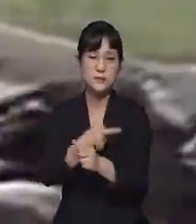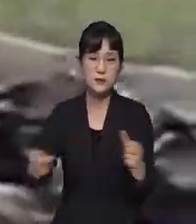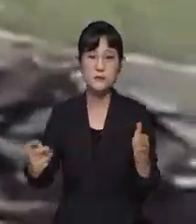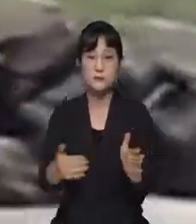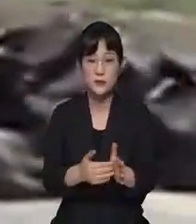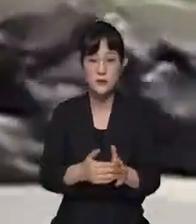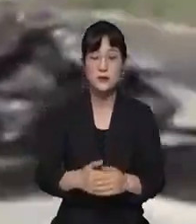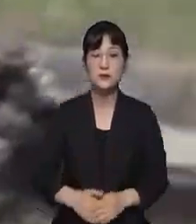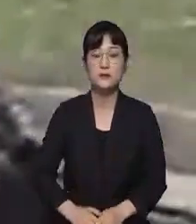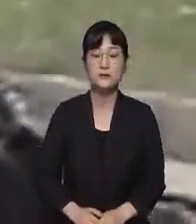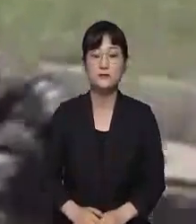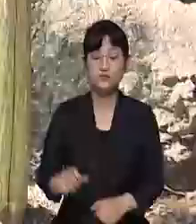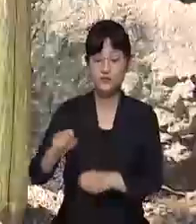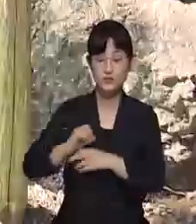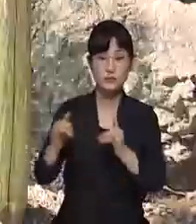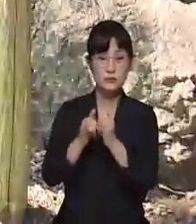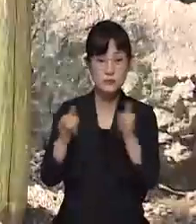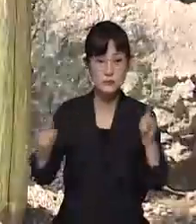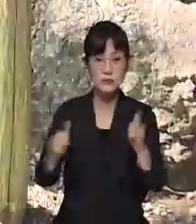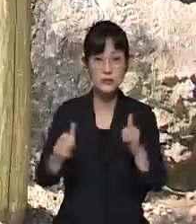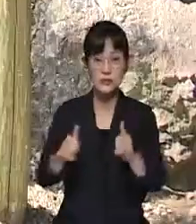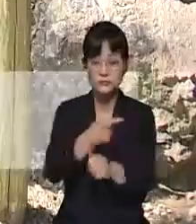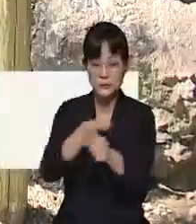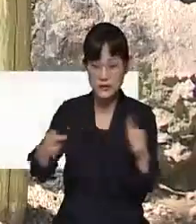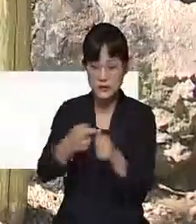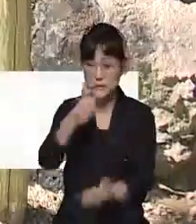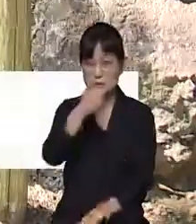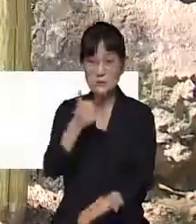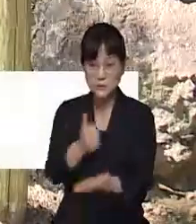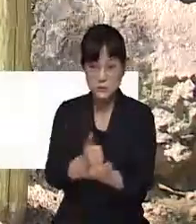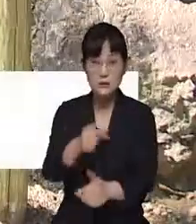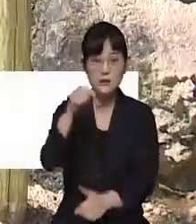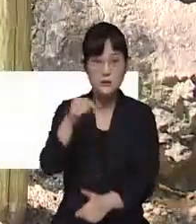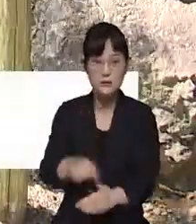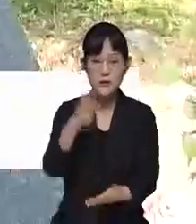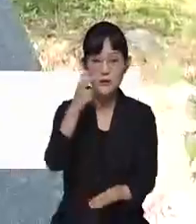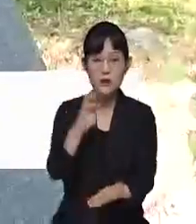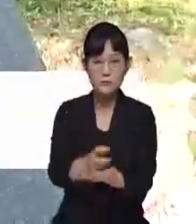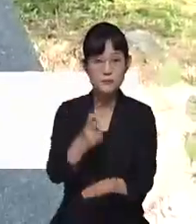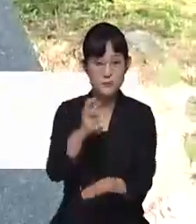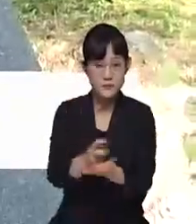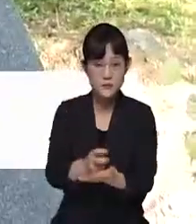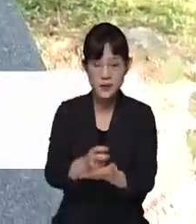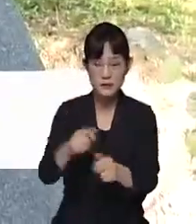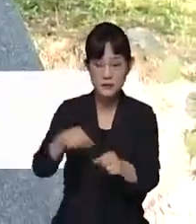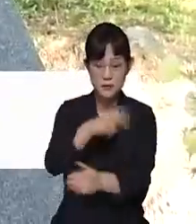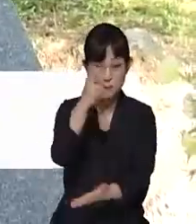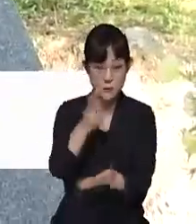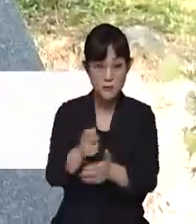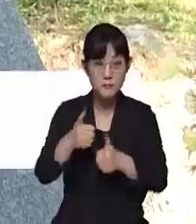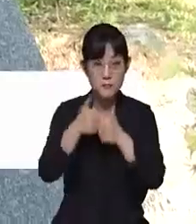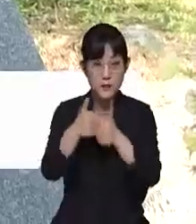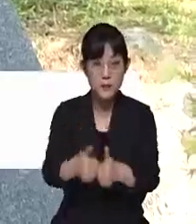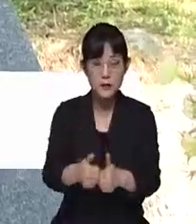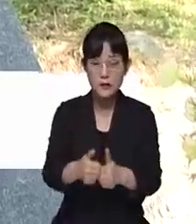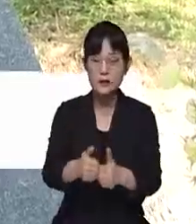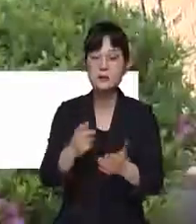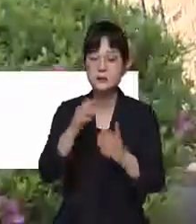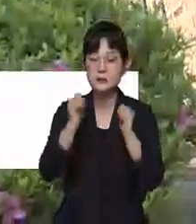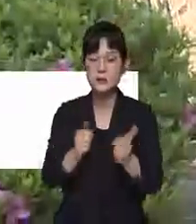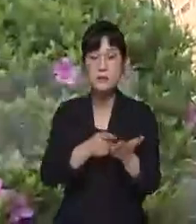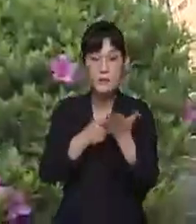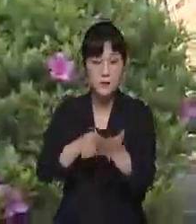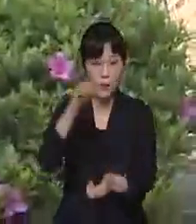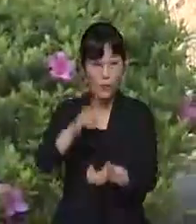처형했습니다. 이들에 대한 고발 혐의는 집단살해죄 등으로 헌정질서 파괴범죄 특례법에 따라 공소시효가